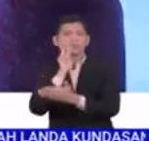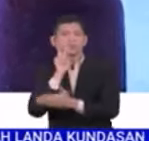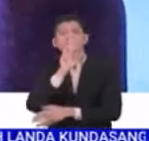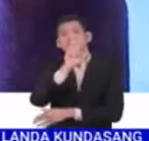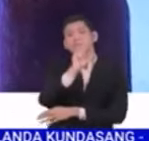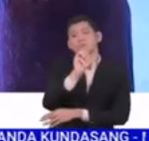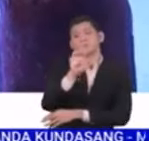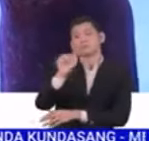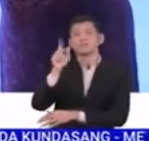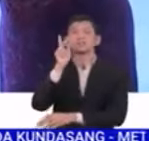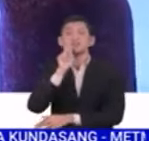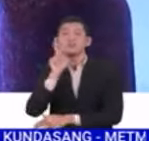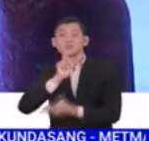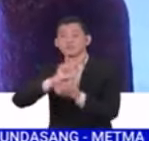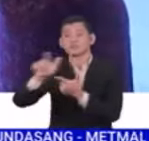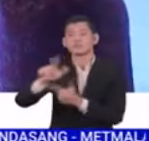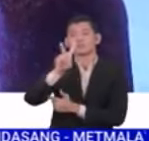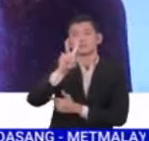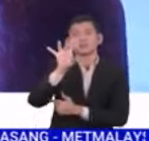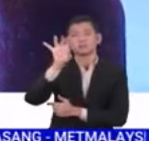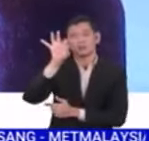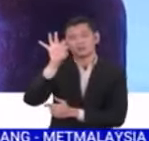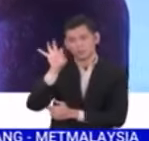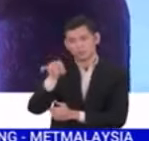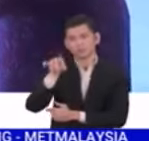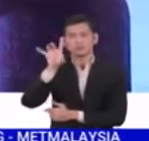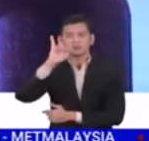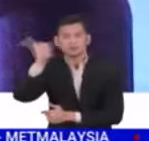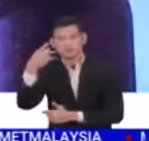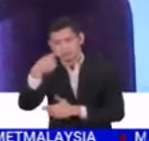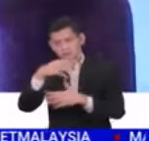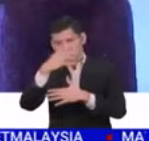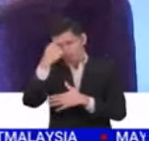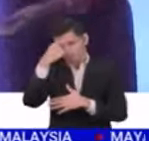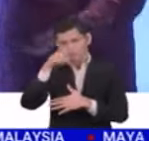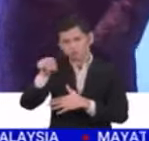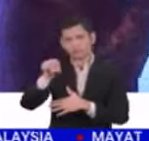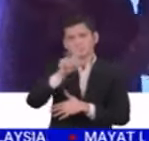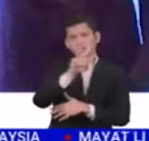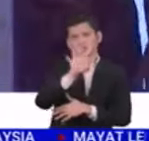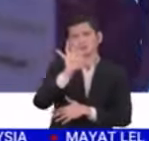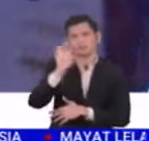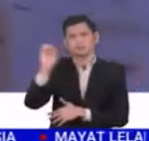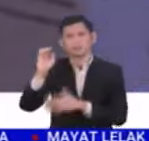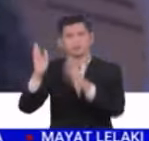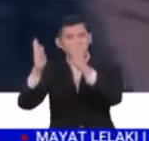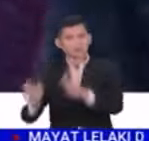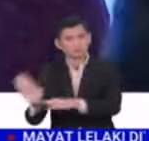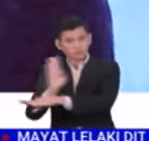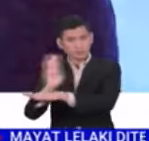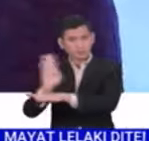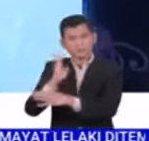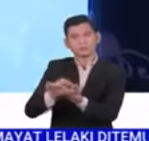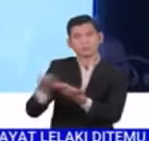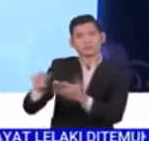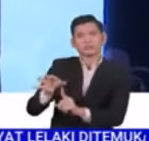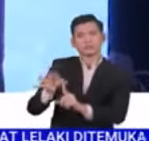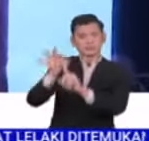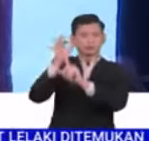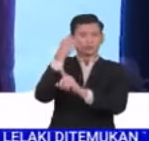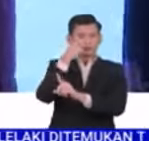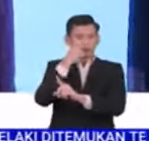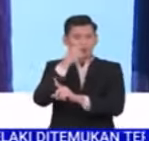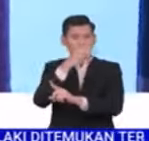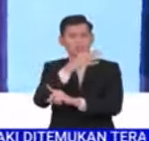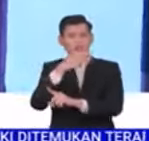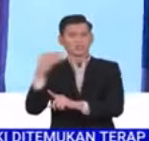Kedah meluluskan 2099 jutaan jadi kepada 209 + awan masuk pembelaan kalau susah wanita